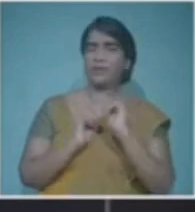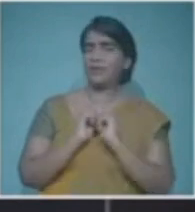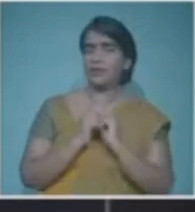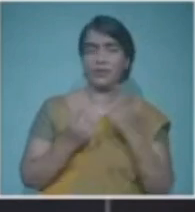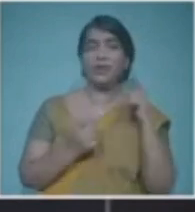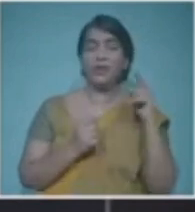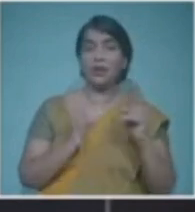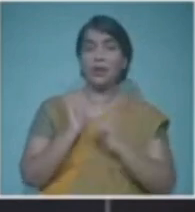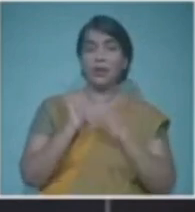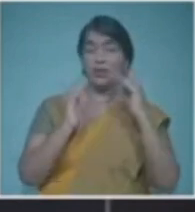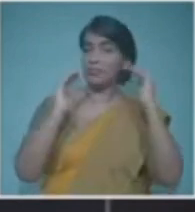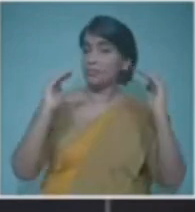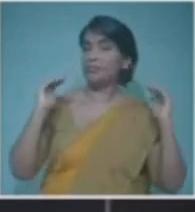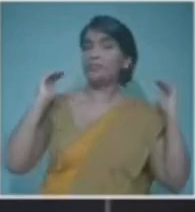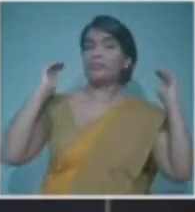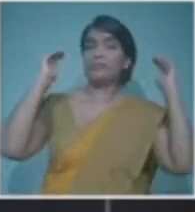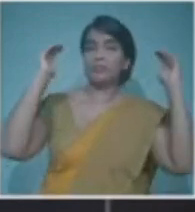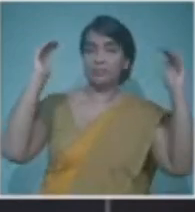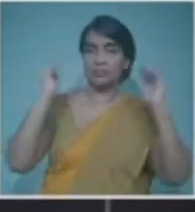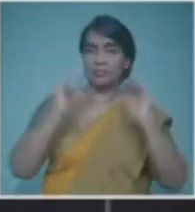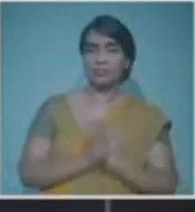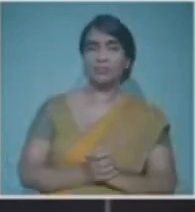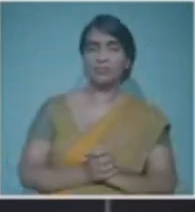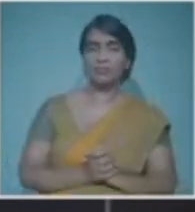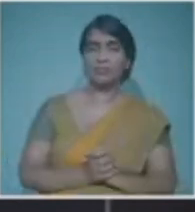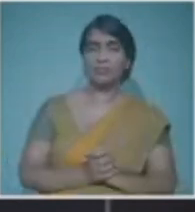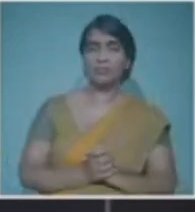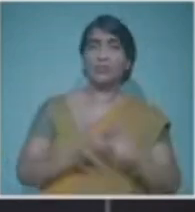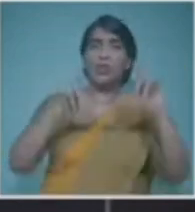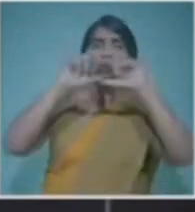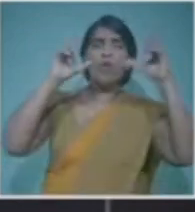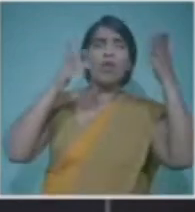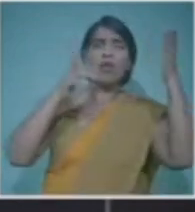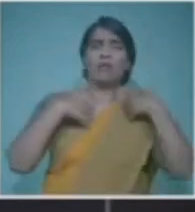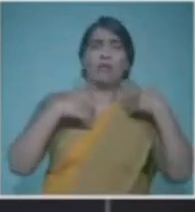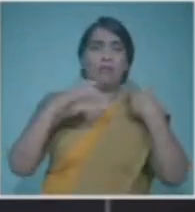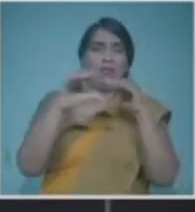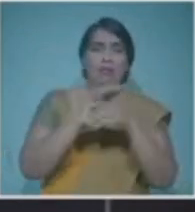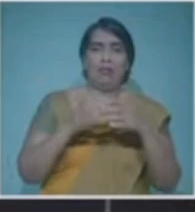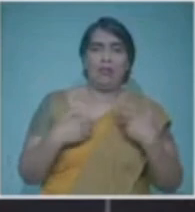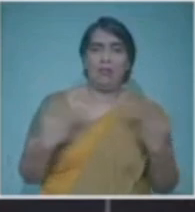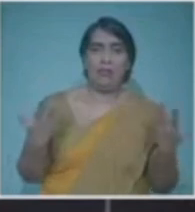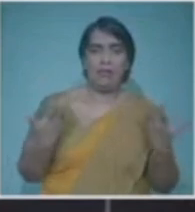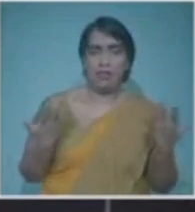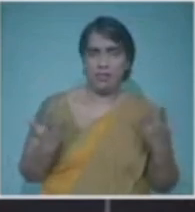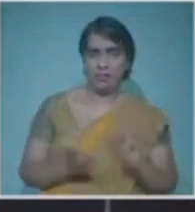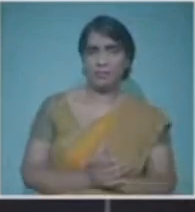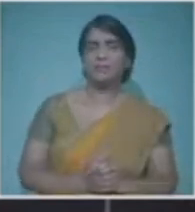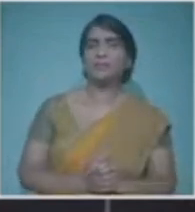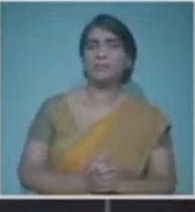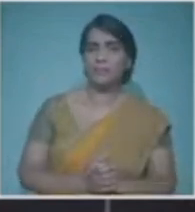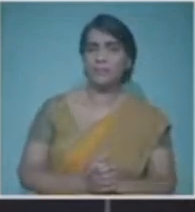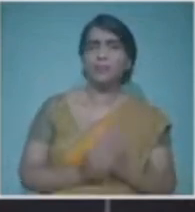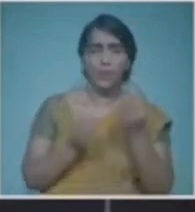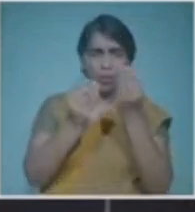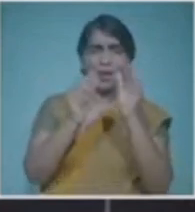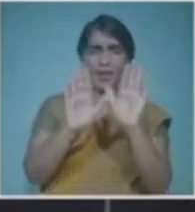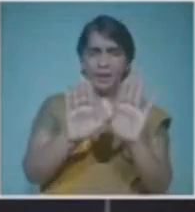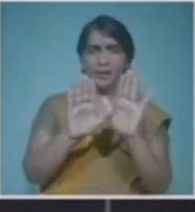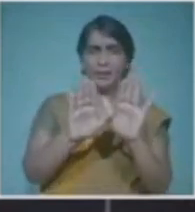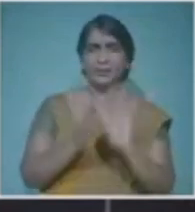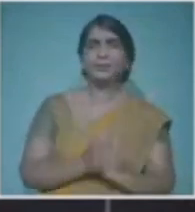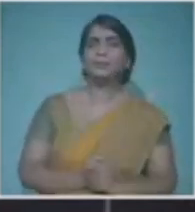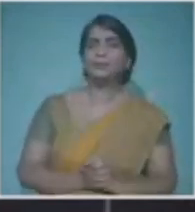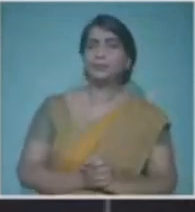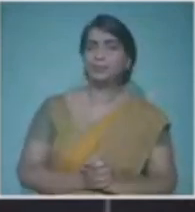ඒක ජාතික මට්ටමට ගේන්න ඕනේ. ඉතින් ඒක බෝඩ් ගහපු අයගෙන් අහගන්න මම ඒකට සම්බන්ධ වෙන්නේ නැහැ. ඔව් පොඩක් ඉන්න කියන්නේ. හැබැයි